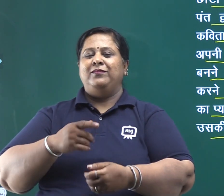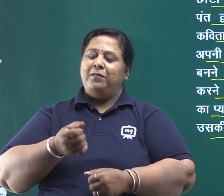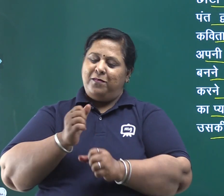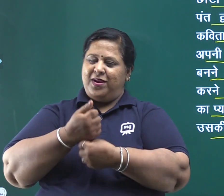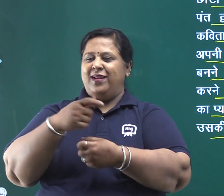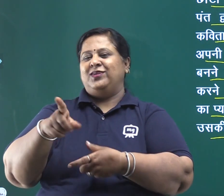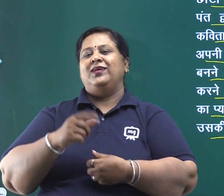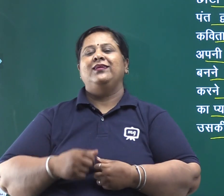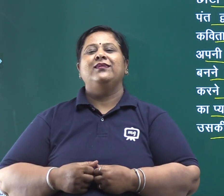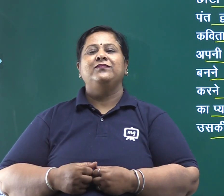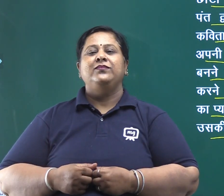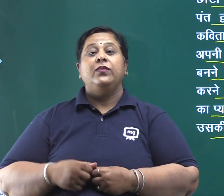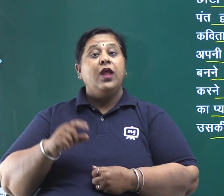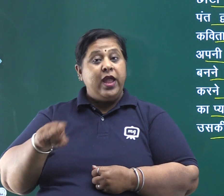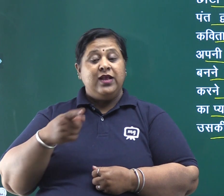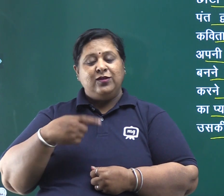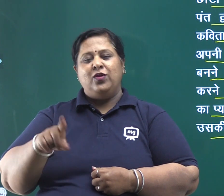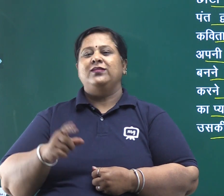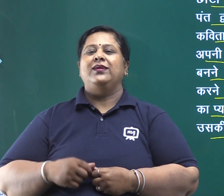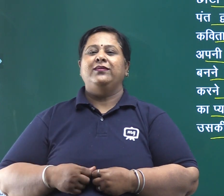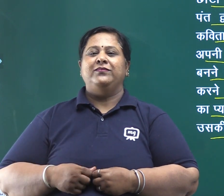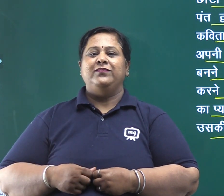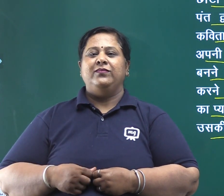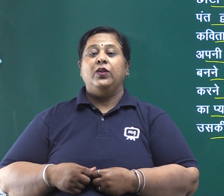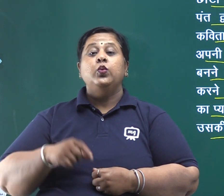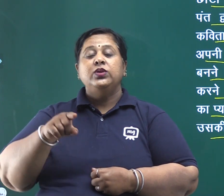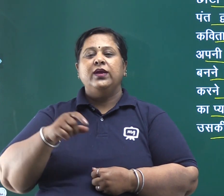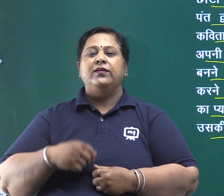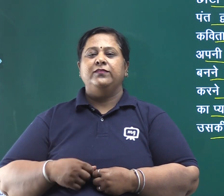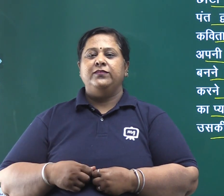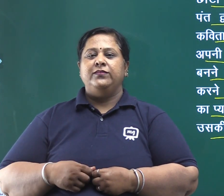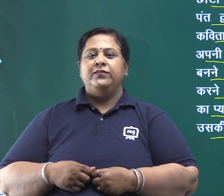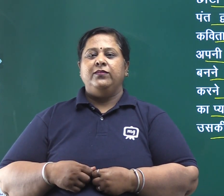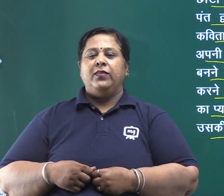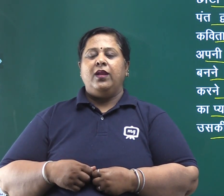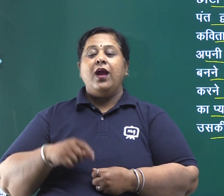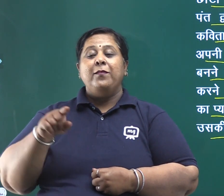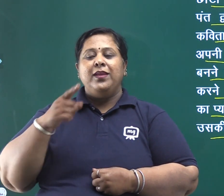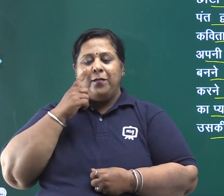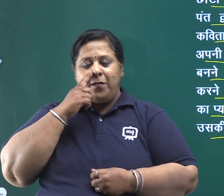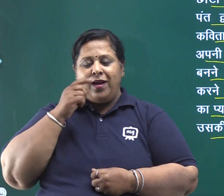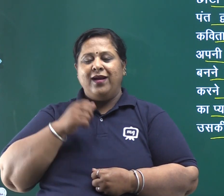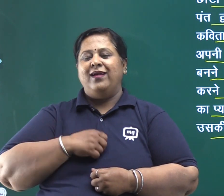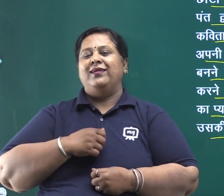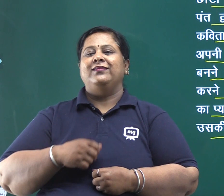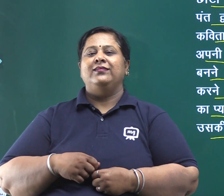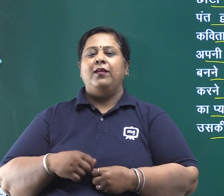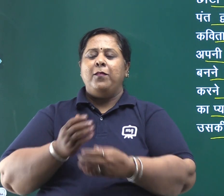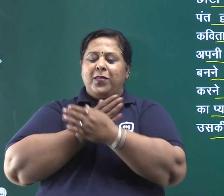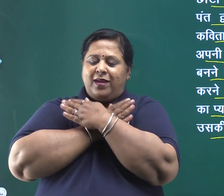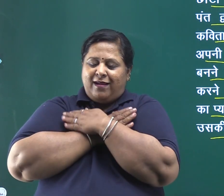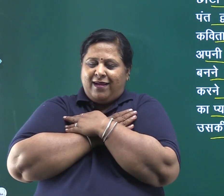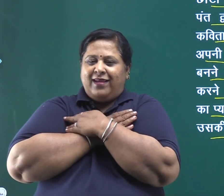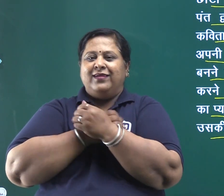बनना चाहती है। ऐसा करने से उसको अपनी माँ का